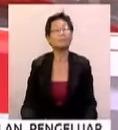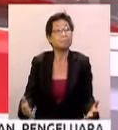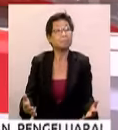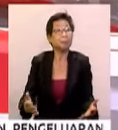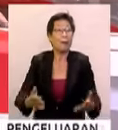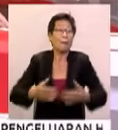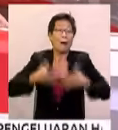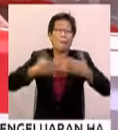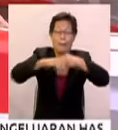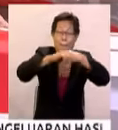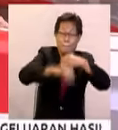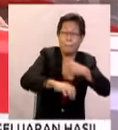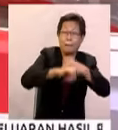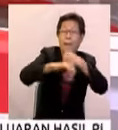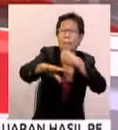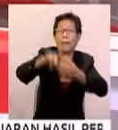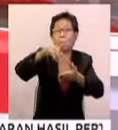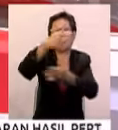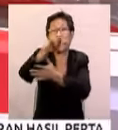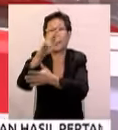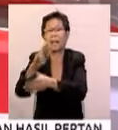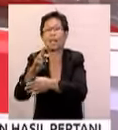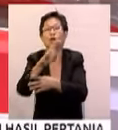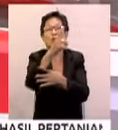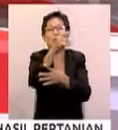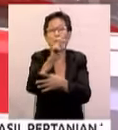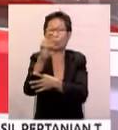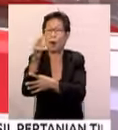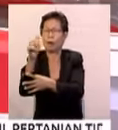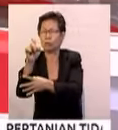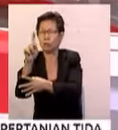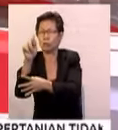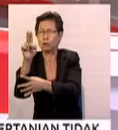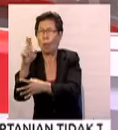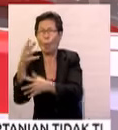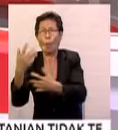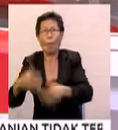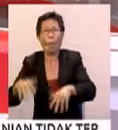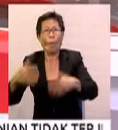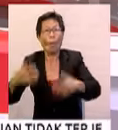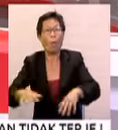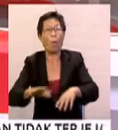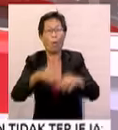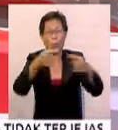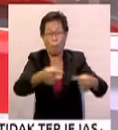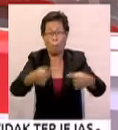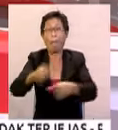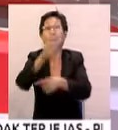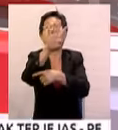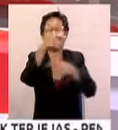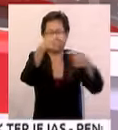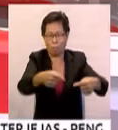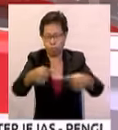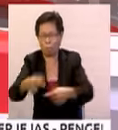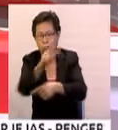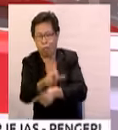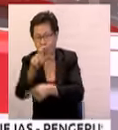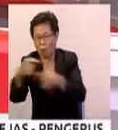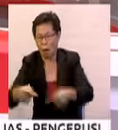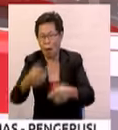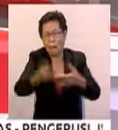Kemeriahan kempen pilihan raya kecil PRK Dun Rantau semakin terasa. Ya, betul. Pertandingan empat penjuru diberiakan dengan bahan kempen